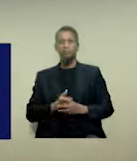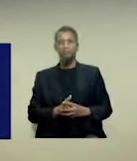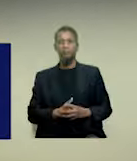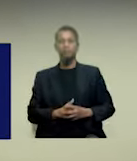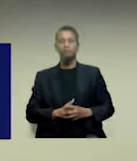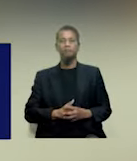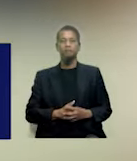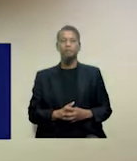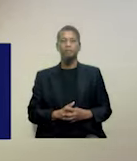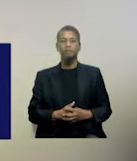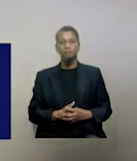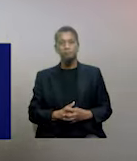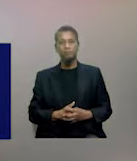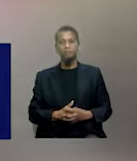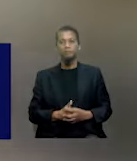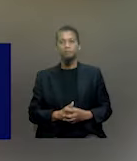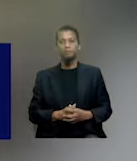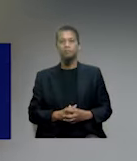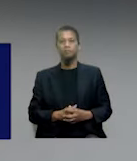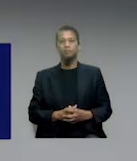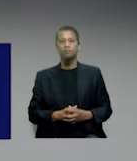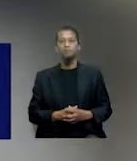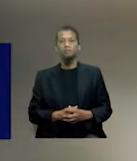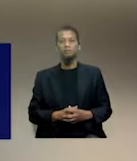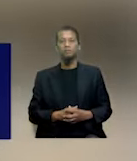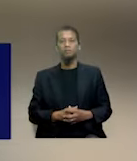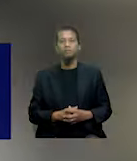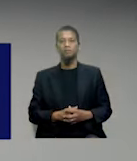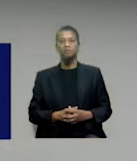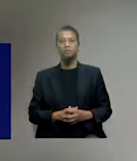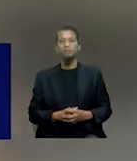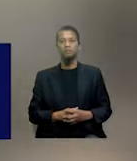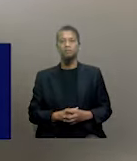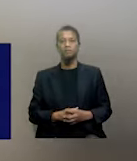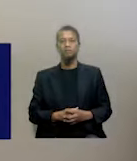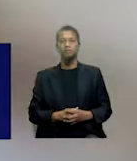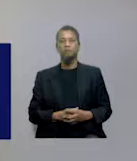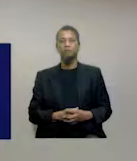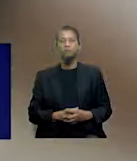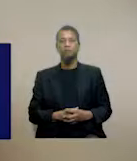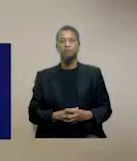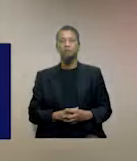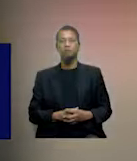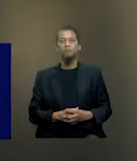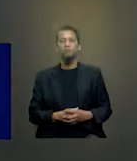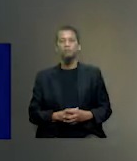Ia berdalih telat membayar pajak karena sudah 3 bulan restonya sepi pengunjung. Bahkan dia harus merumahkan sejumlah